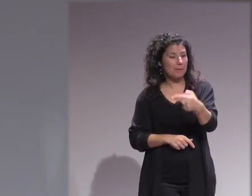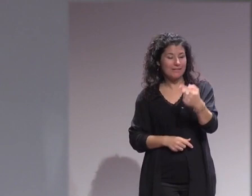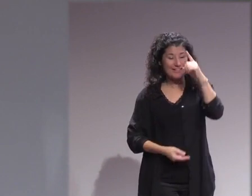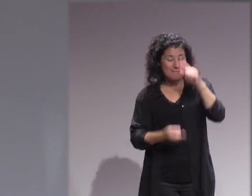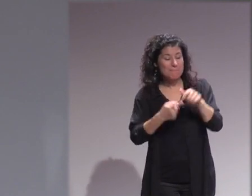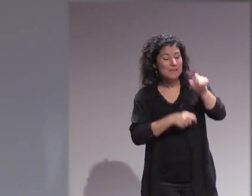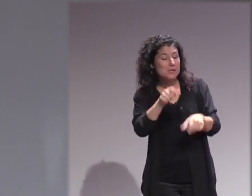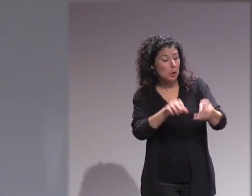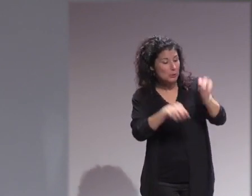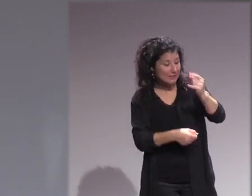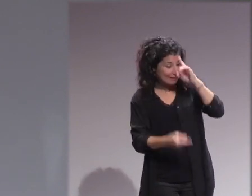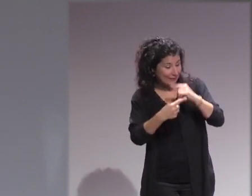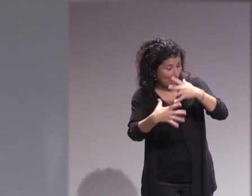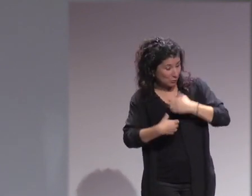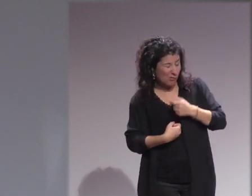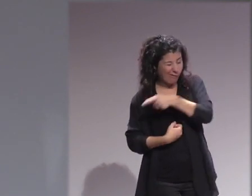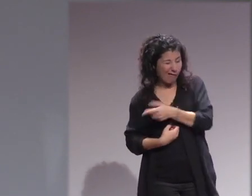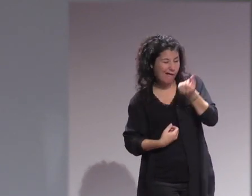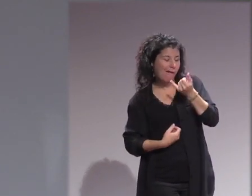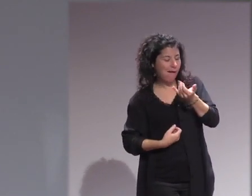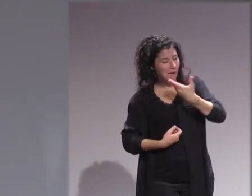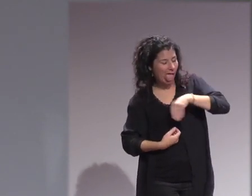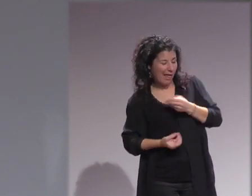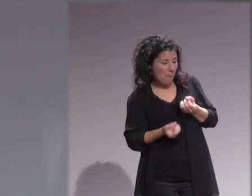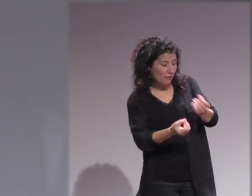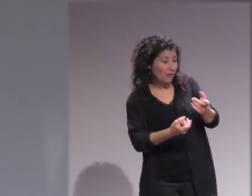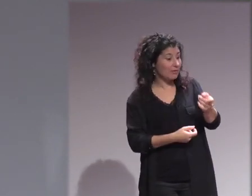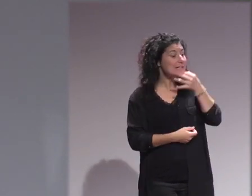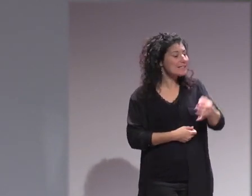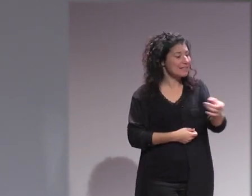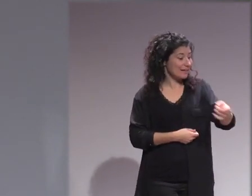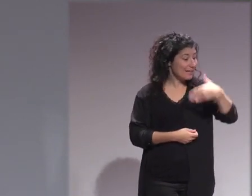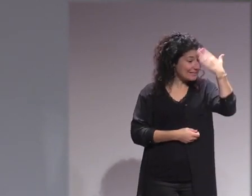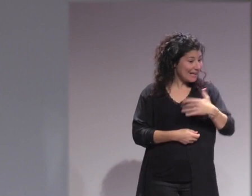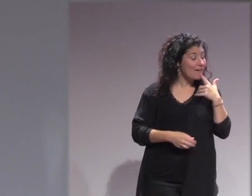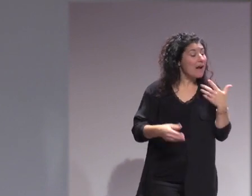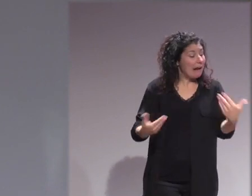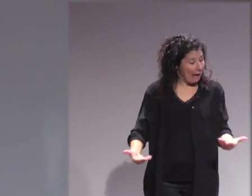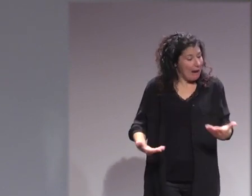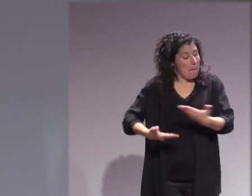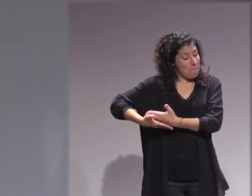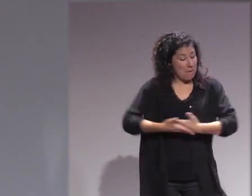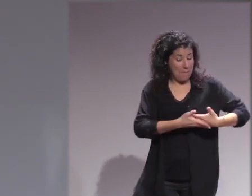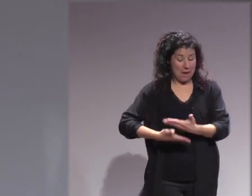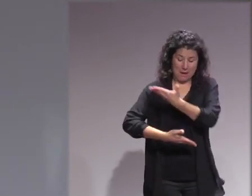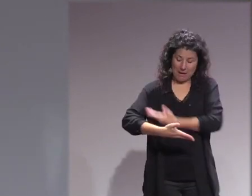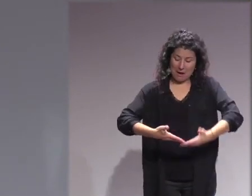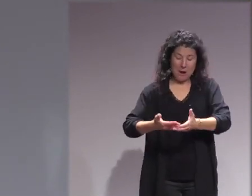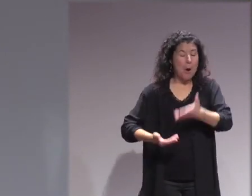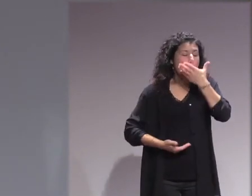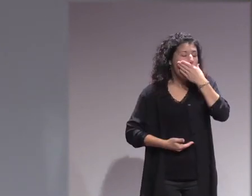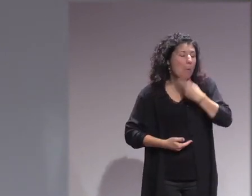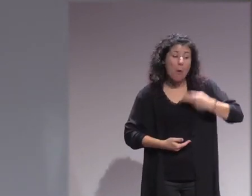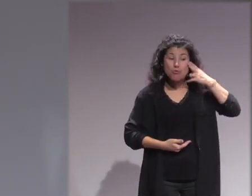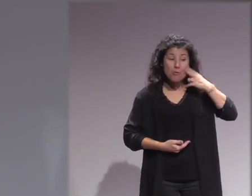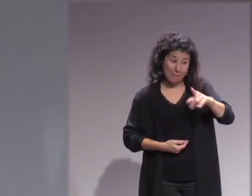l'adoption qui venaient la voir en leur disant « Est-ce que vous avez conscience qu'un beau bébé noir, ça va devenir un grand nègre ?» Et c'était quoi le sous-texte de cette